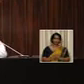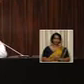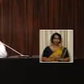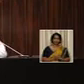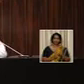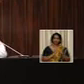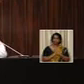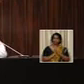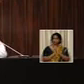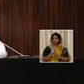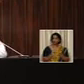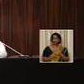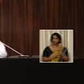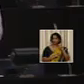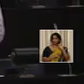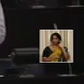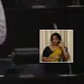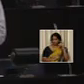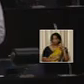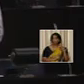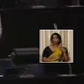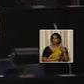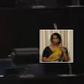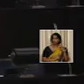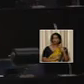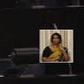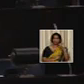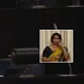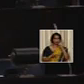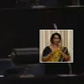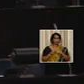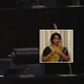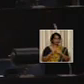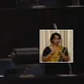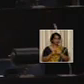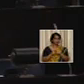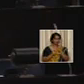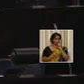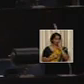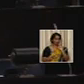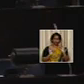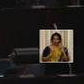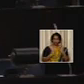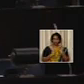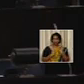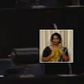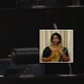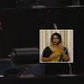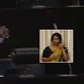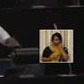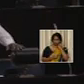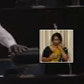ගරු අමාත්‍යතුමනි ඔබතුමාගේ විශේෂයෙන් පළවෙනි අතුරු ප්‍රශ්න විදියට හඳ සූදානම් වෙන්නේ අපි